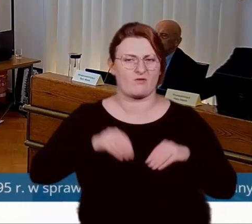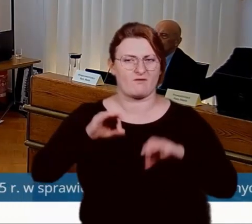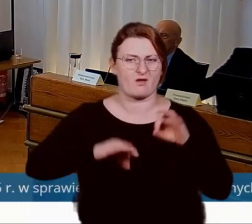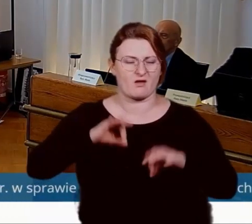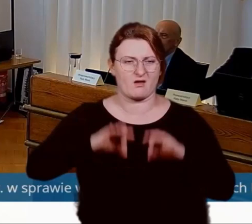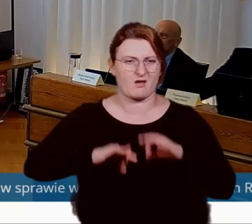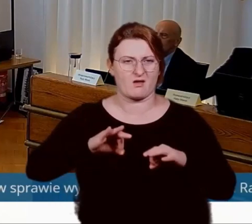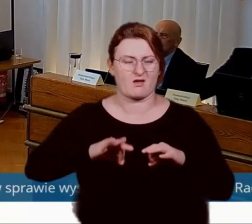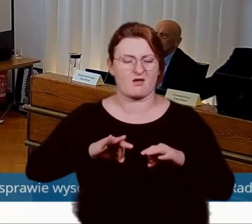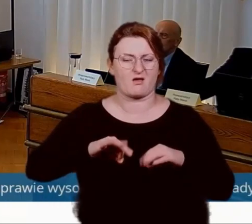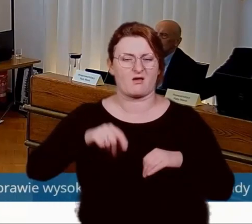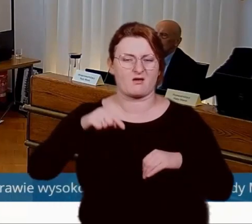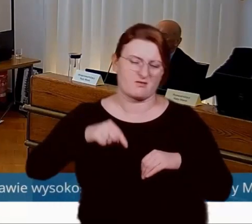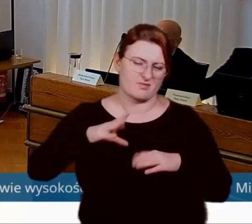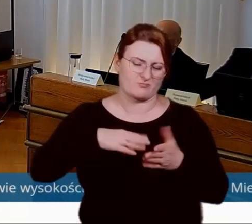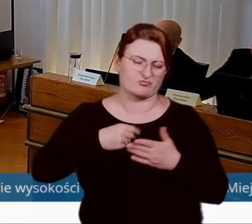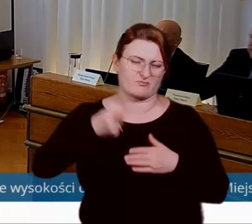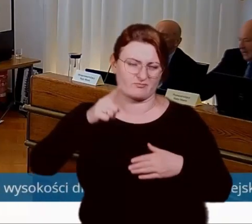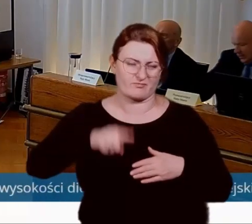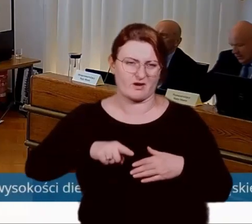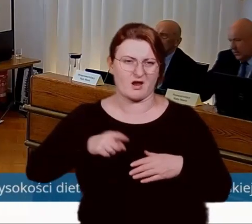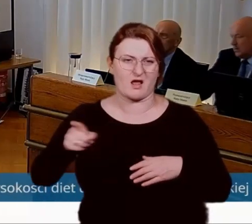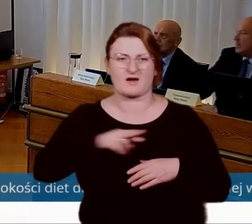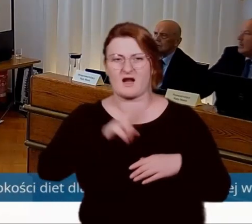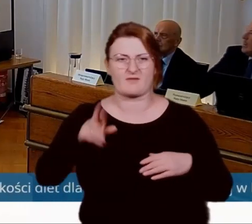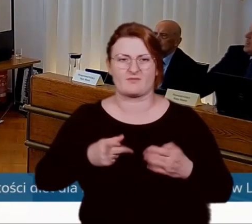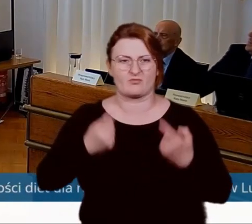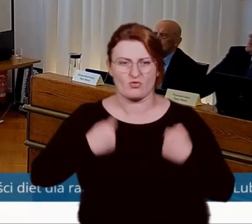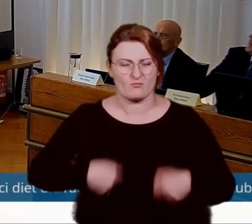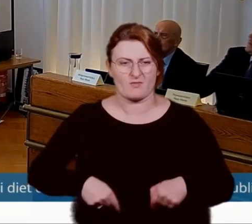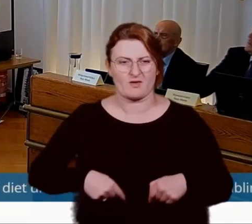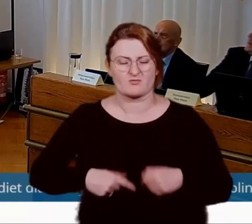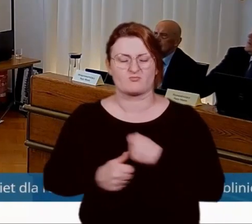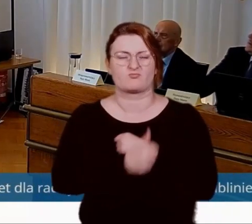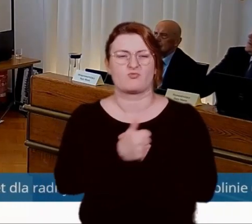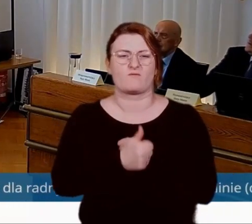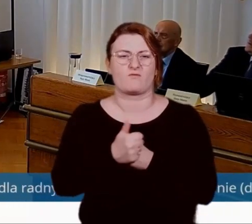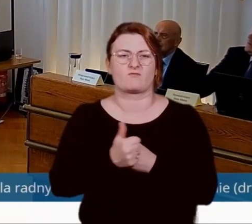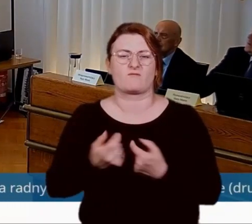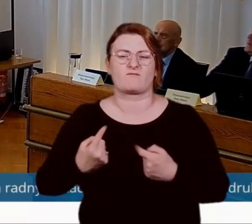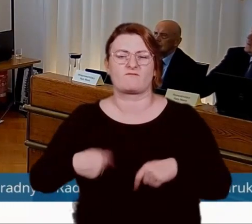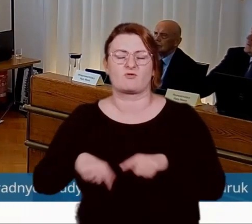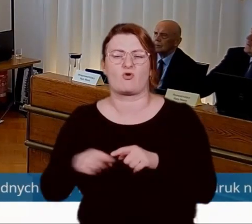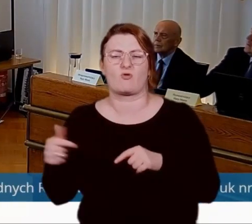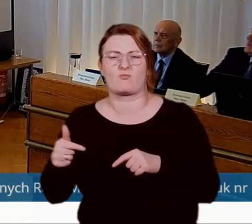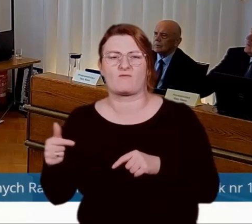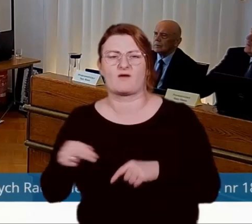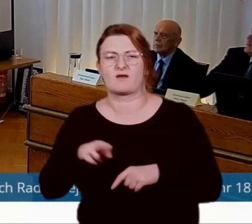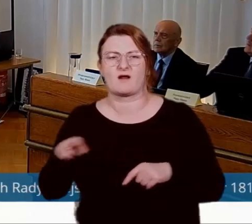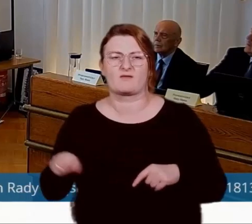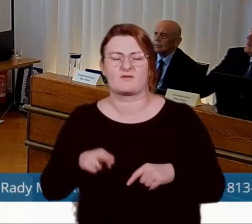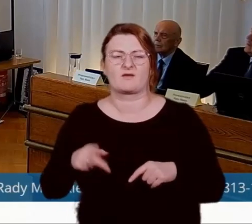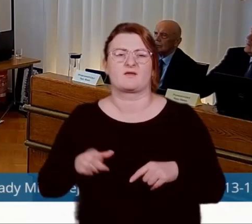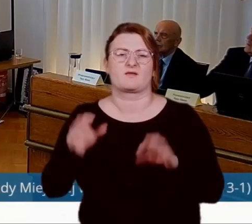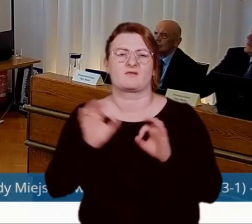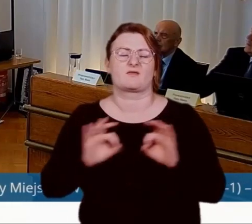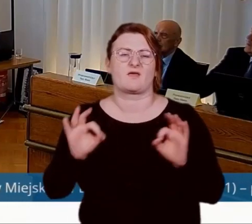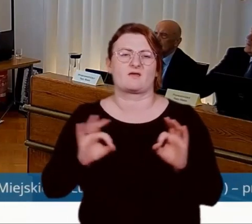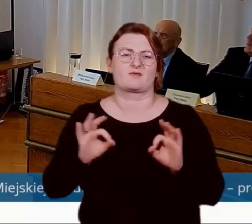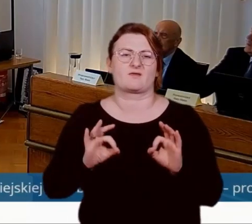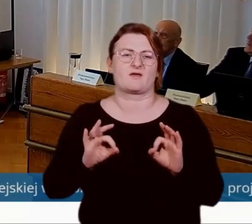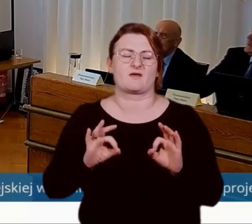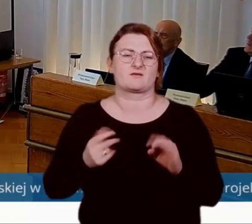danym miesiącu. Radny będzie nieobecny na tej sesji z powodu wykonywania obowiązków radnego, wówczas ta dieta nie